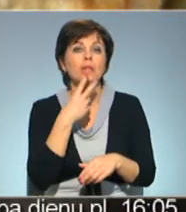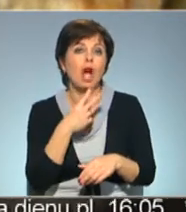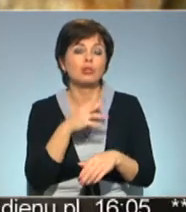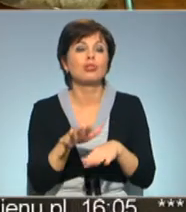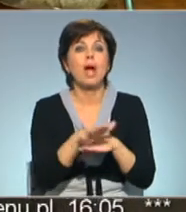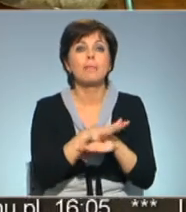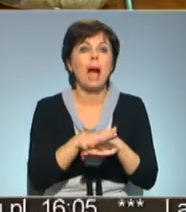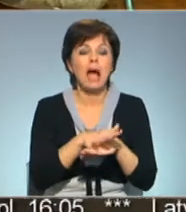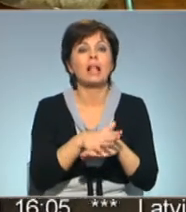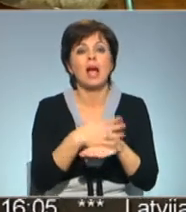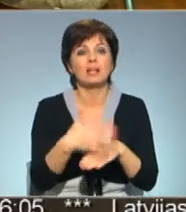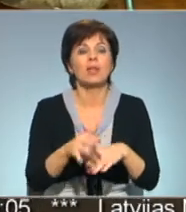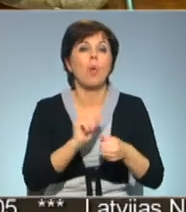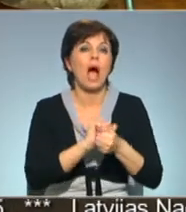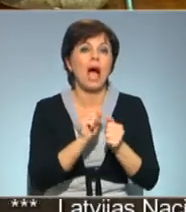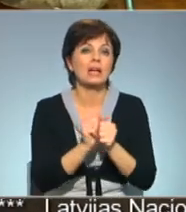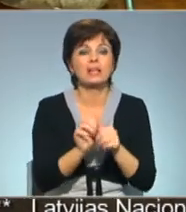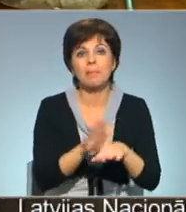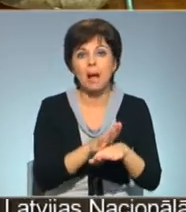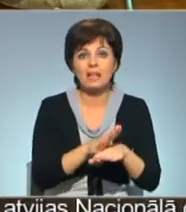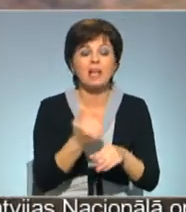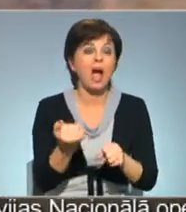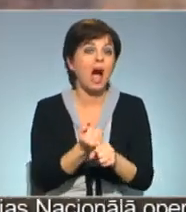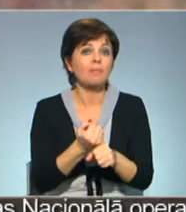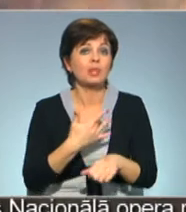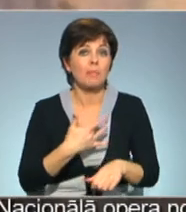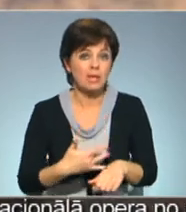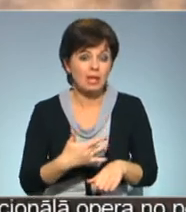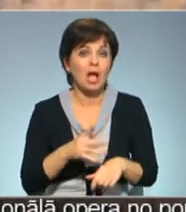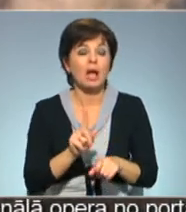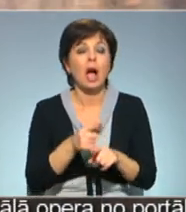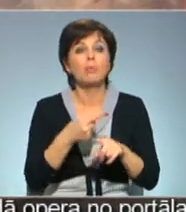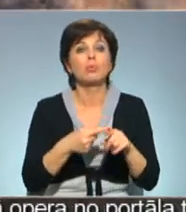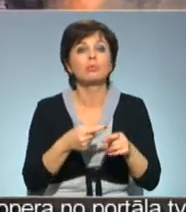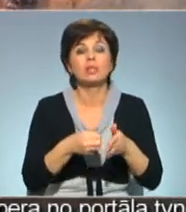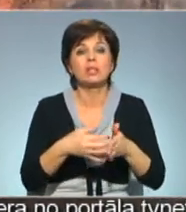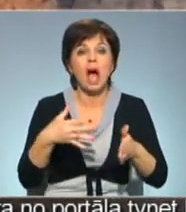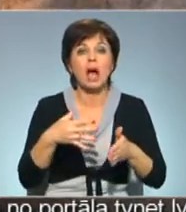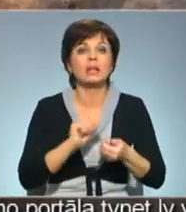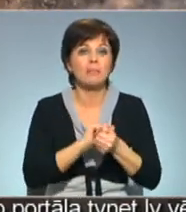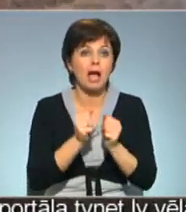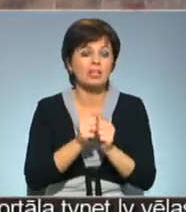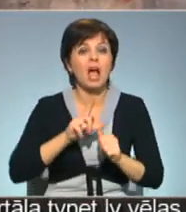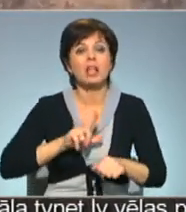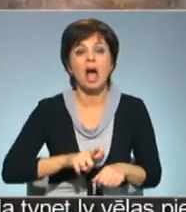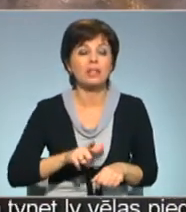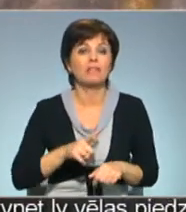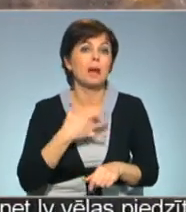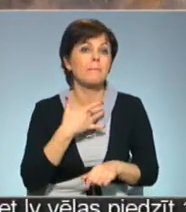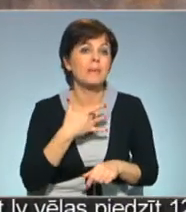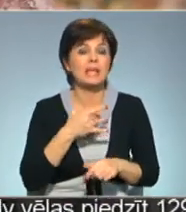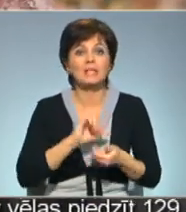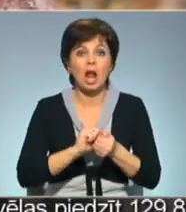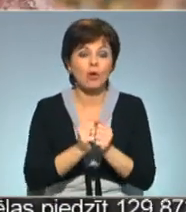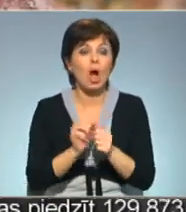pelēkais Latvijas akmenis. Jā. Jebkurš apstrādāts minerāls kļūst par pusdārgakmeni. Latvijā ir bagāta mineraloģija. Kāda